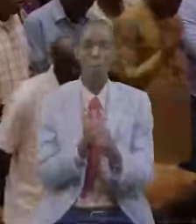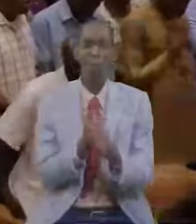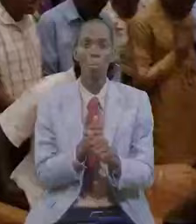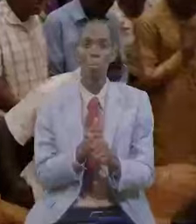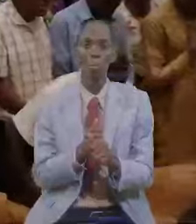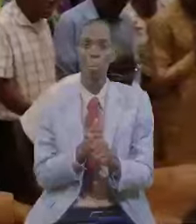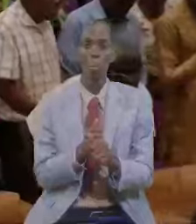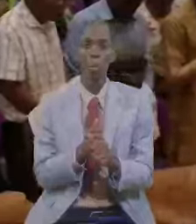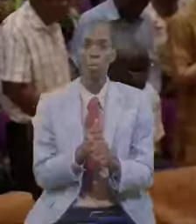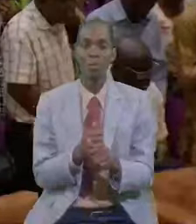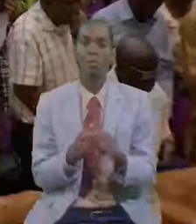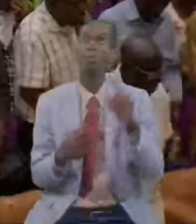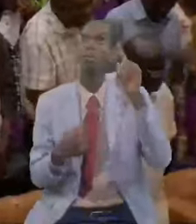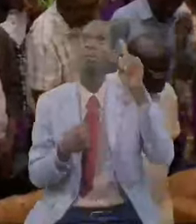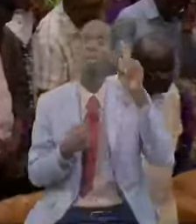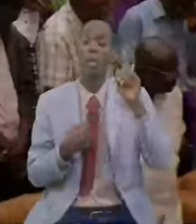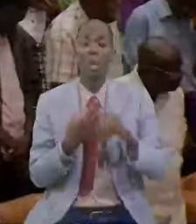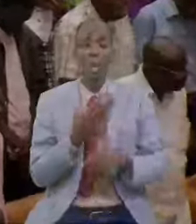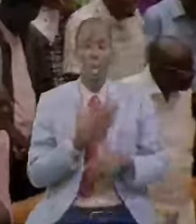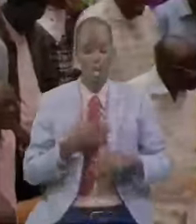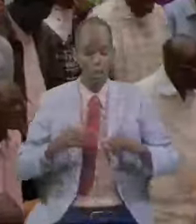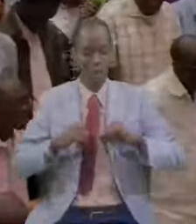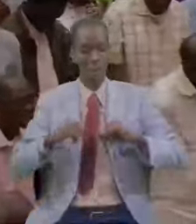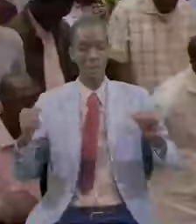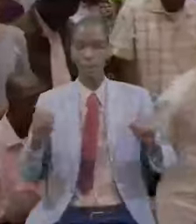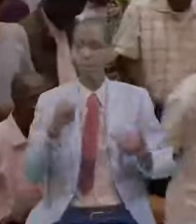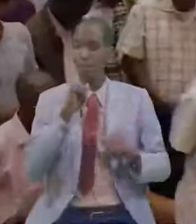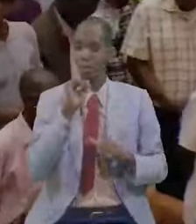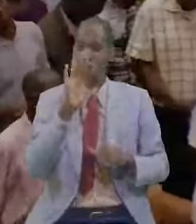suit le Seigneur et ne renonce pas à lui-même